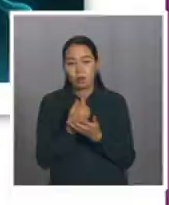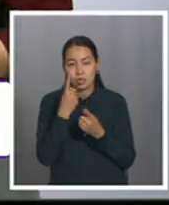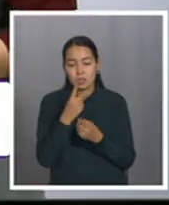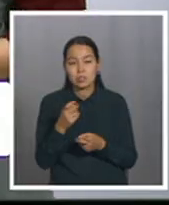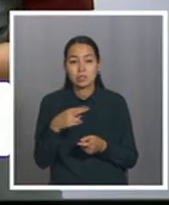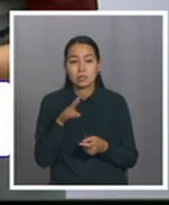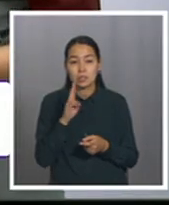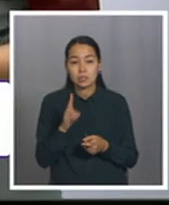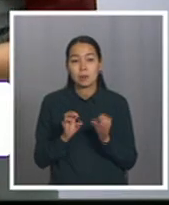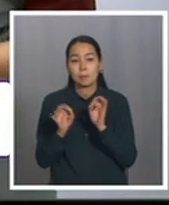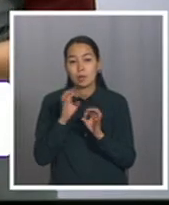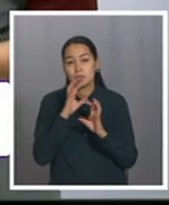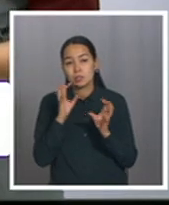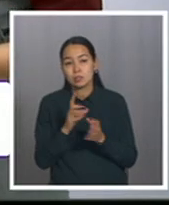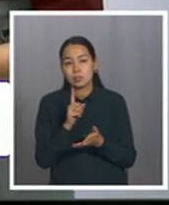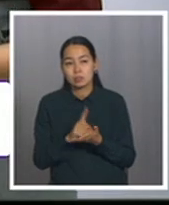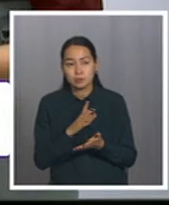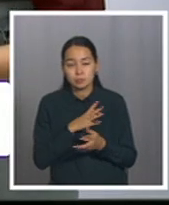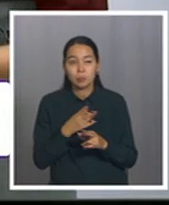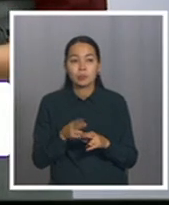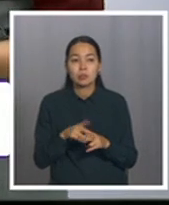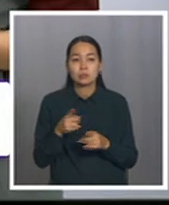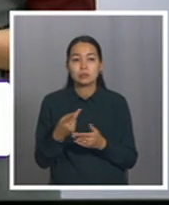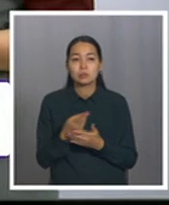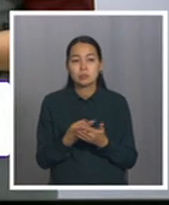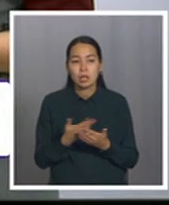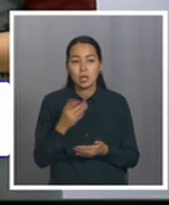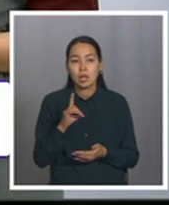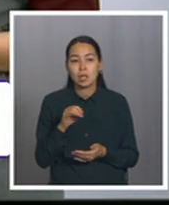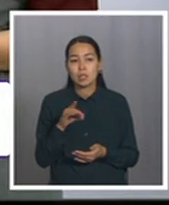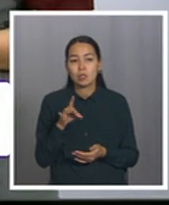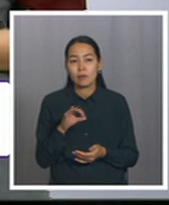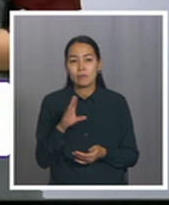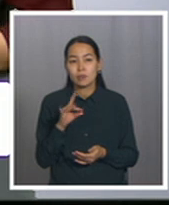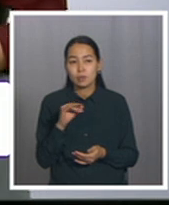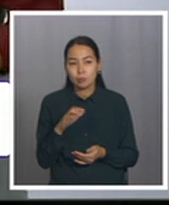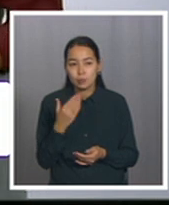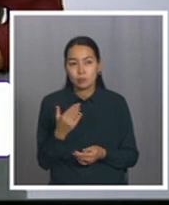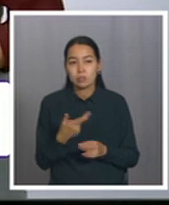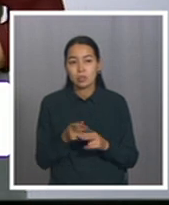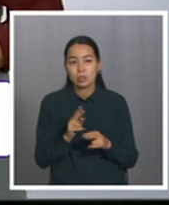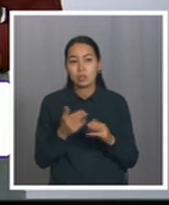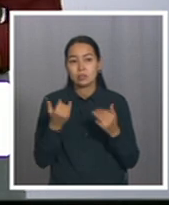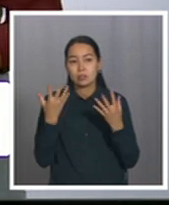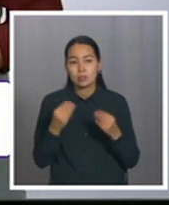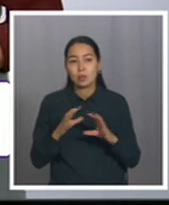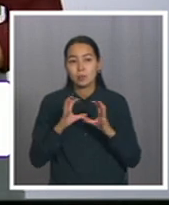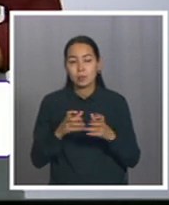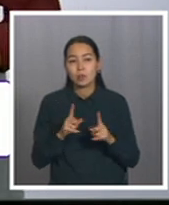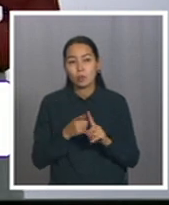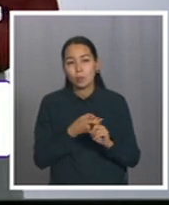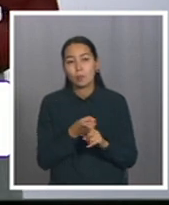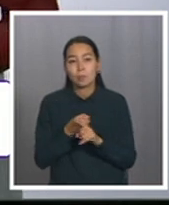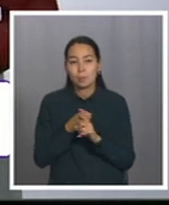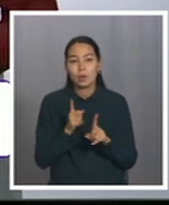қажет. Мысалы, мына суретке берілген ретровирус. Сондай ретровирустардың бірі қазіргі әлемде пандемияны туғызып